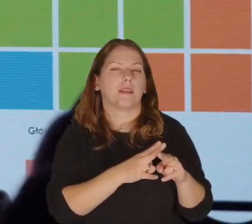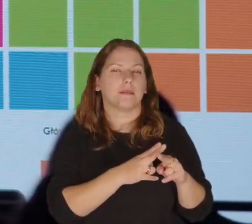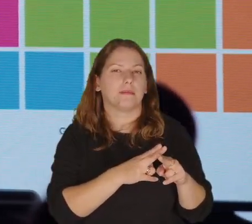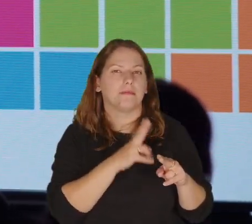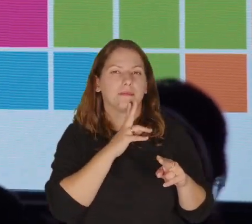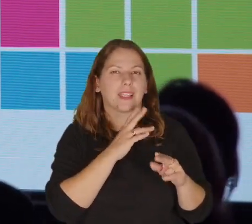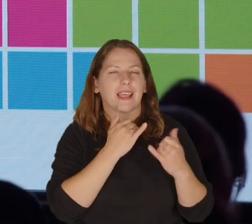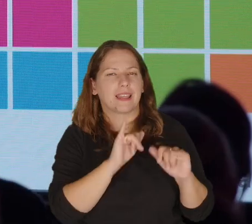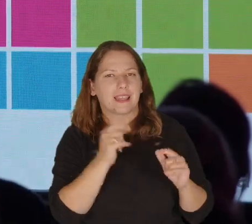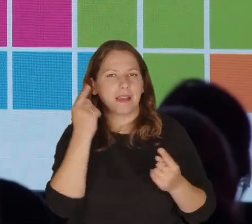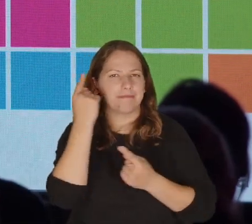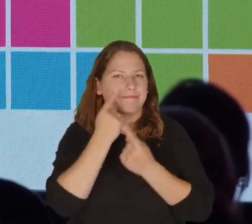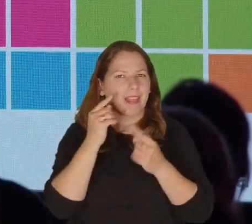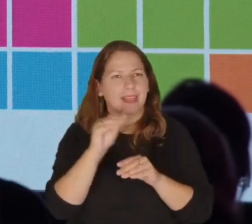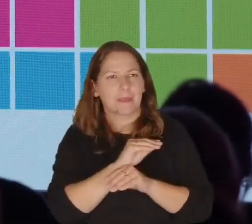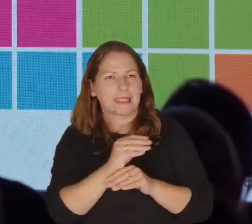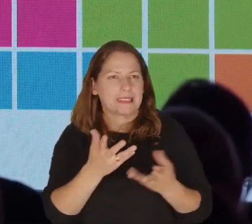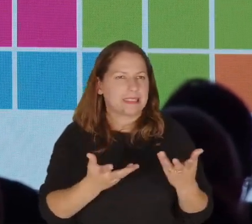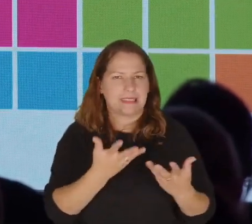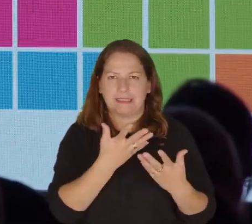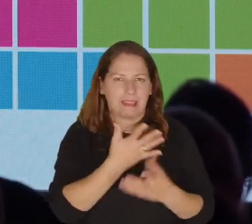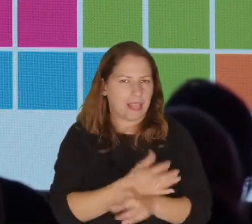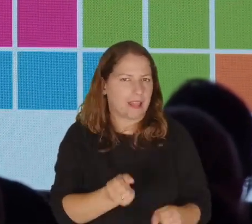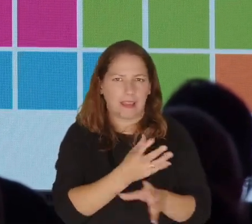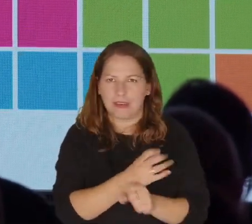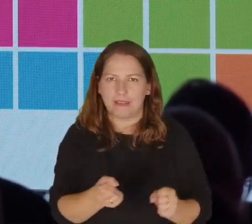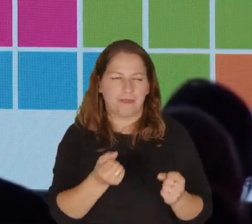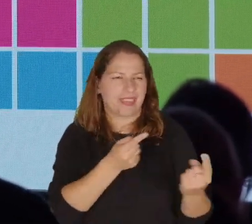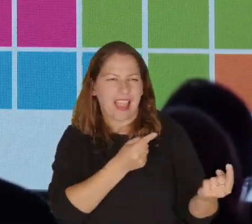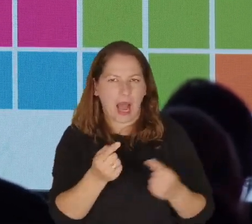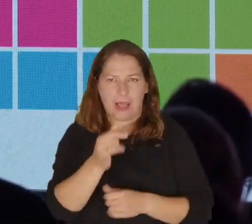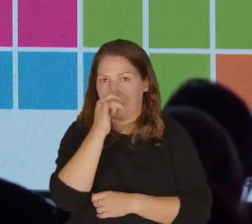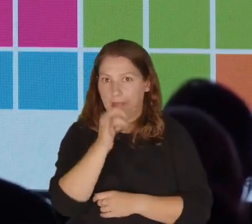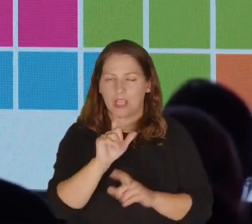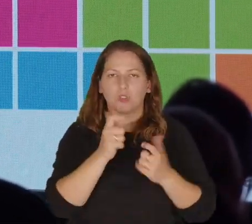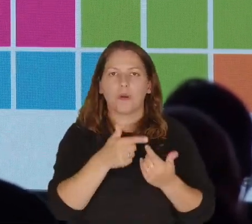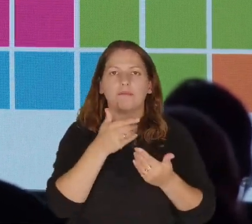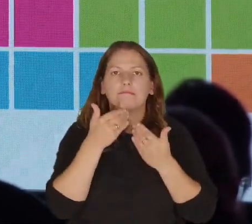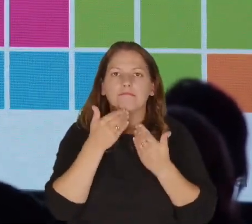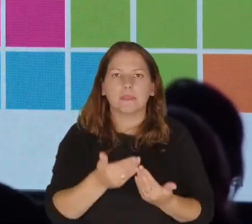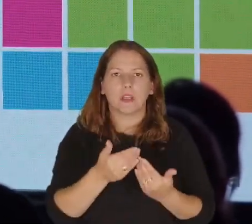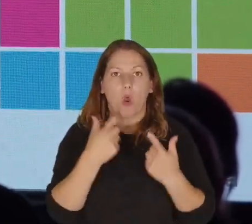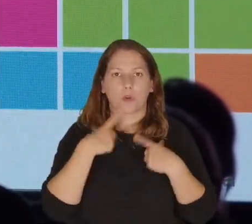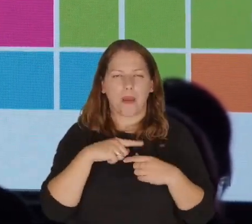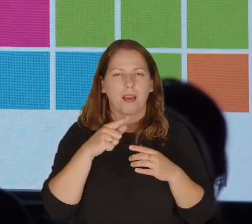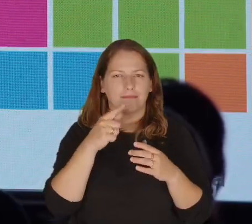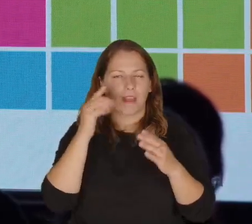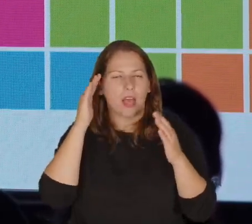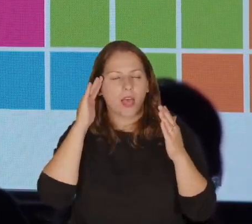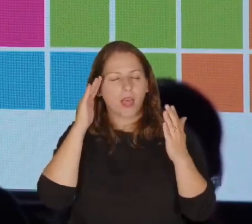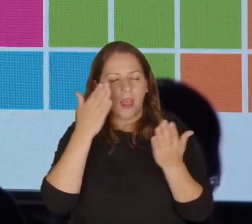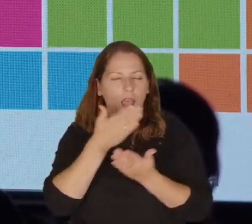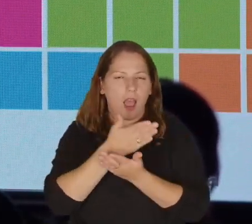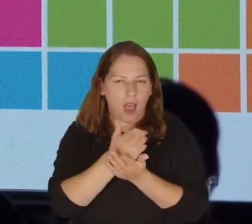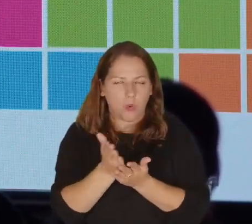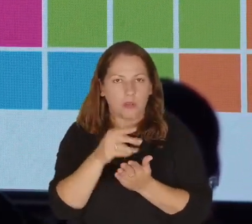jakby żadne podejście takie terapeutyczne nie udawało się wejść w dialog i dopiero to, co pozwoliło właśnie z osobą neuroatypową wejść w